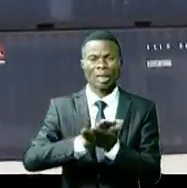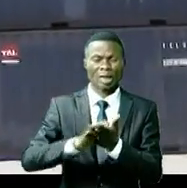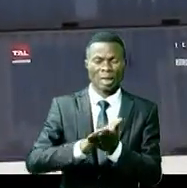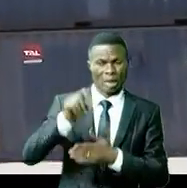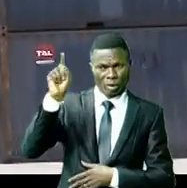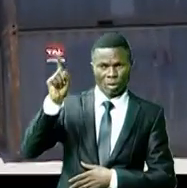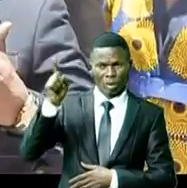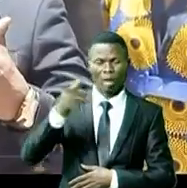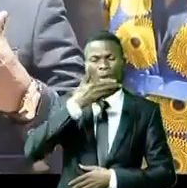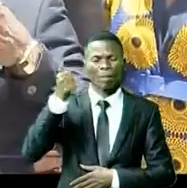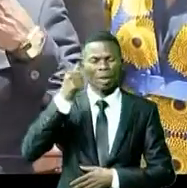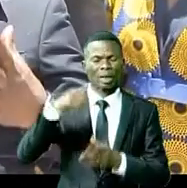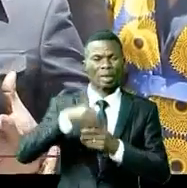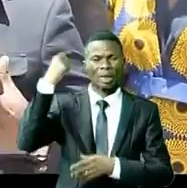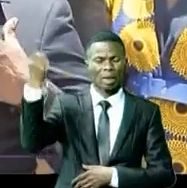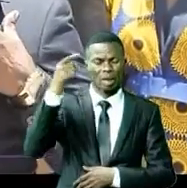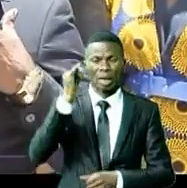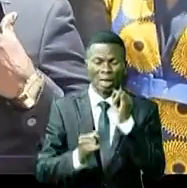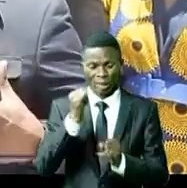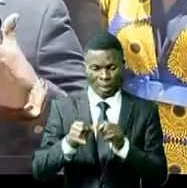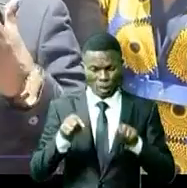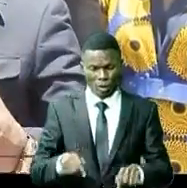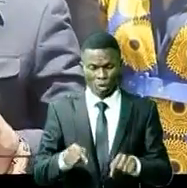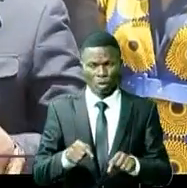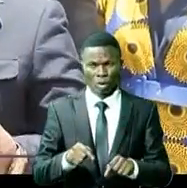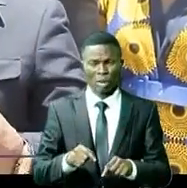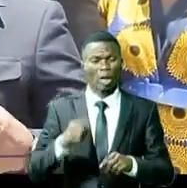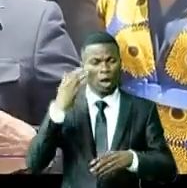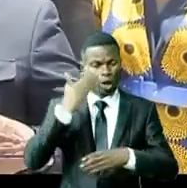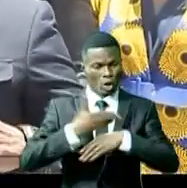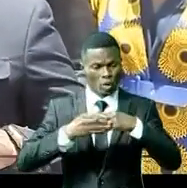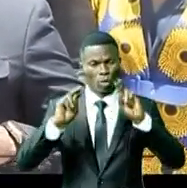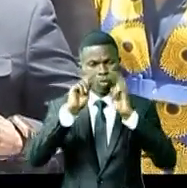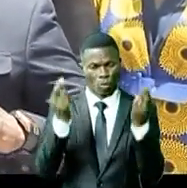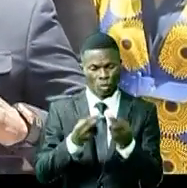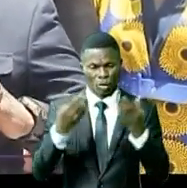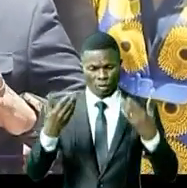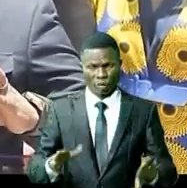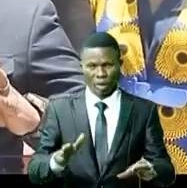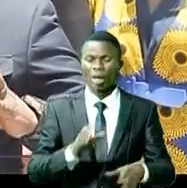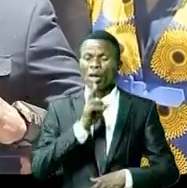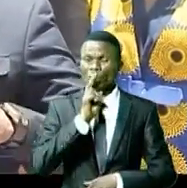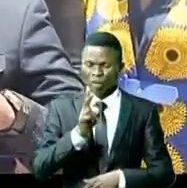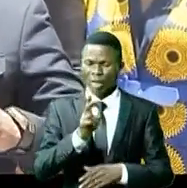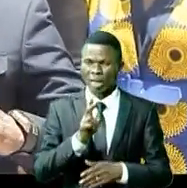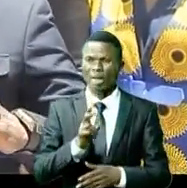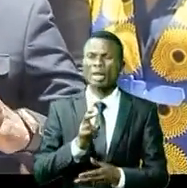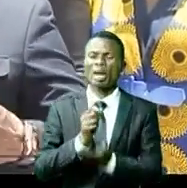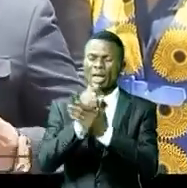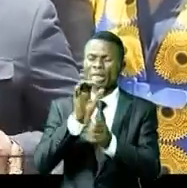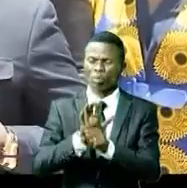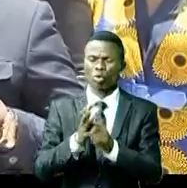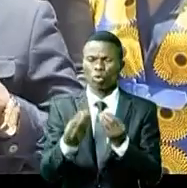Tchoupo, c'est la meilleure au monde. Et si aujourd'hui, une fois installée cette usine, je pense que ça va relever beaucoup de défis